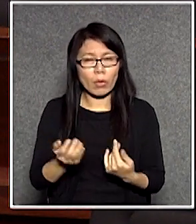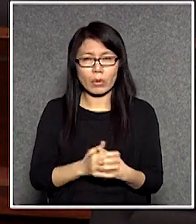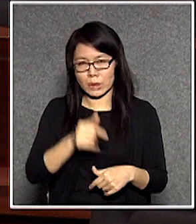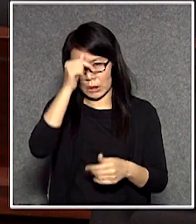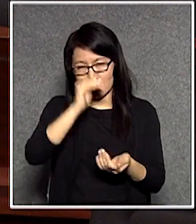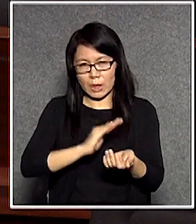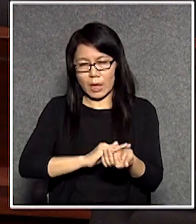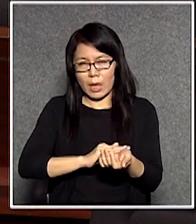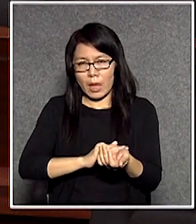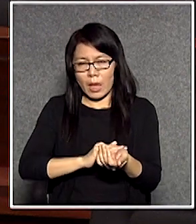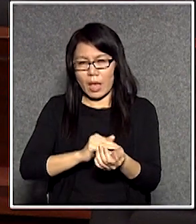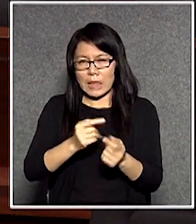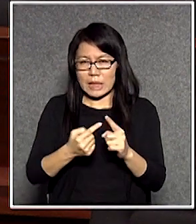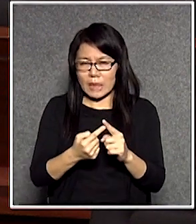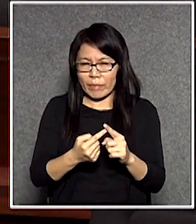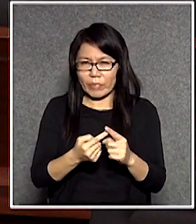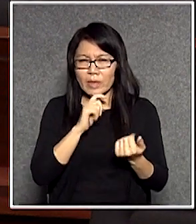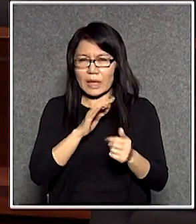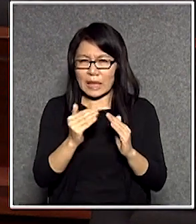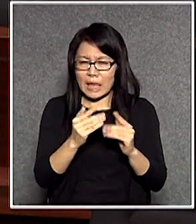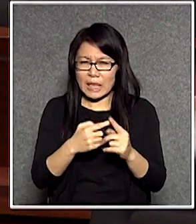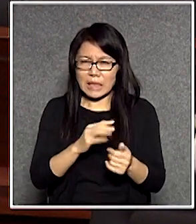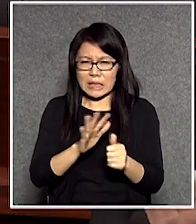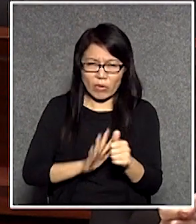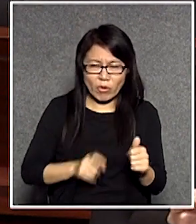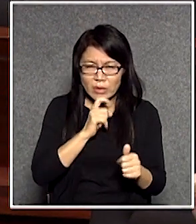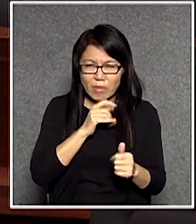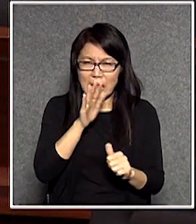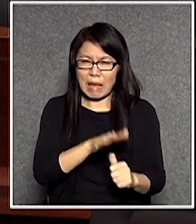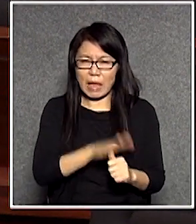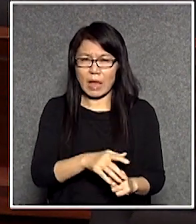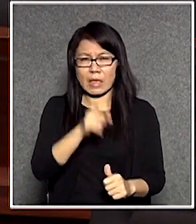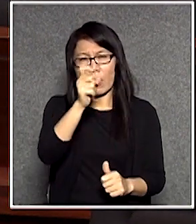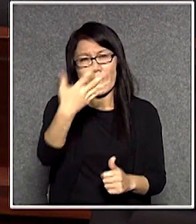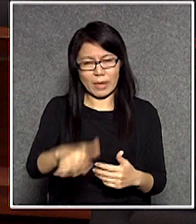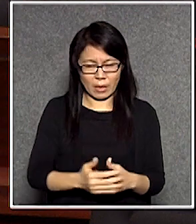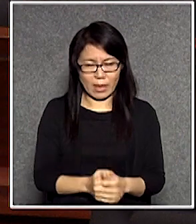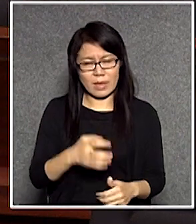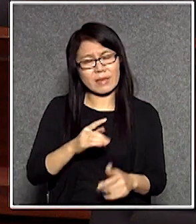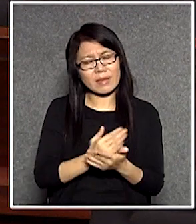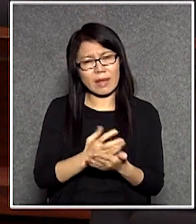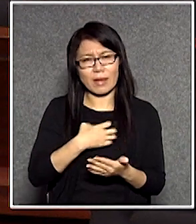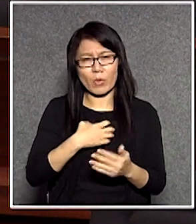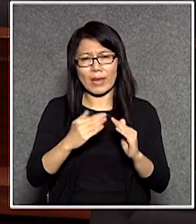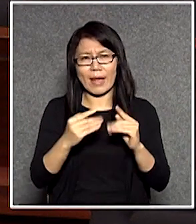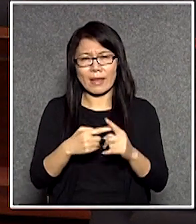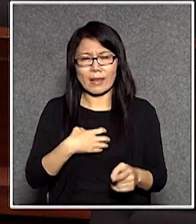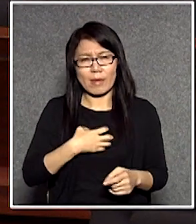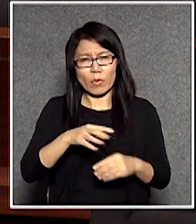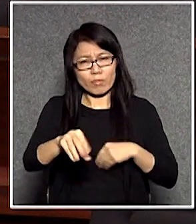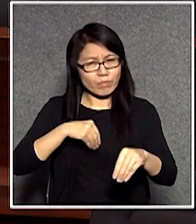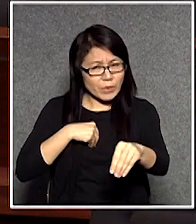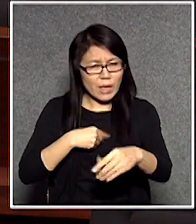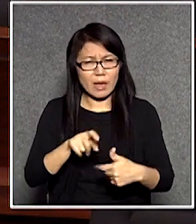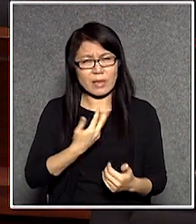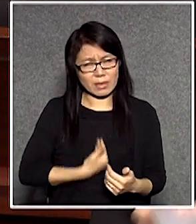事故受害人你們都要蝦，還說什麼仁義道德啊？900多宗啊，你們試試感受一下他們家人的個感受啊，你們還有沒有